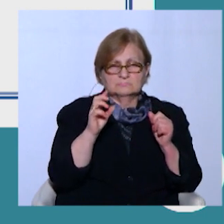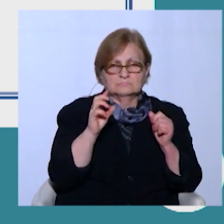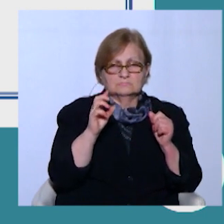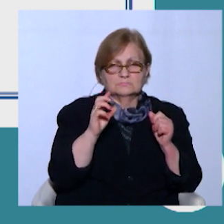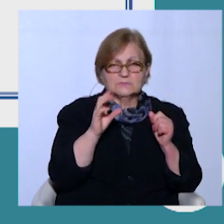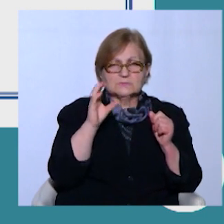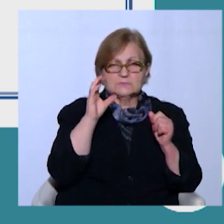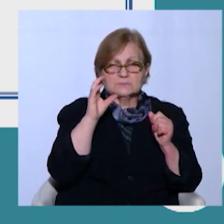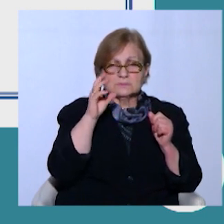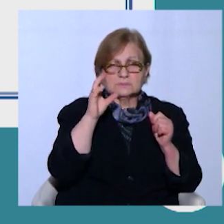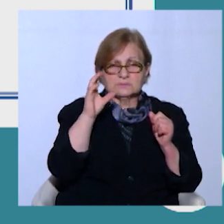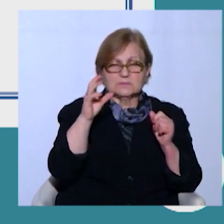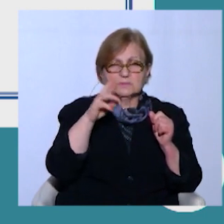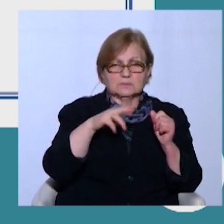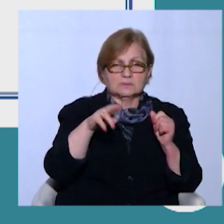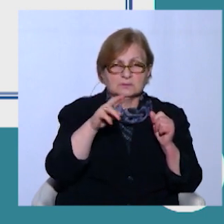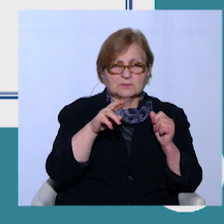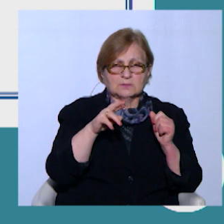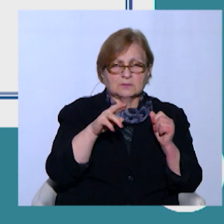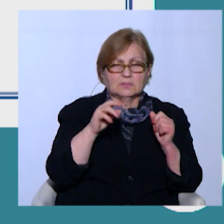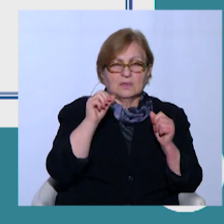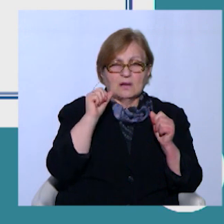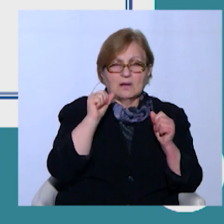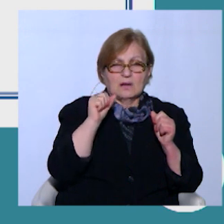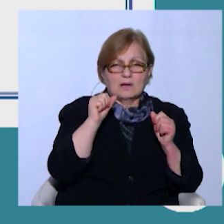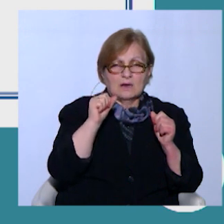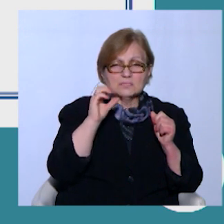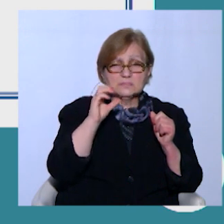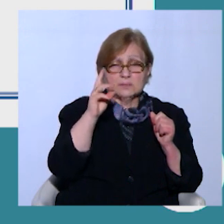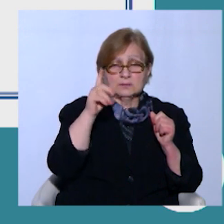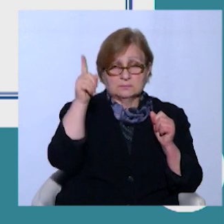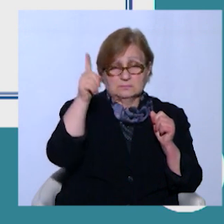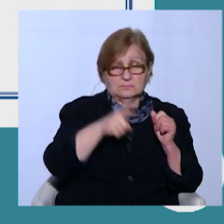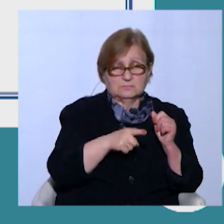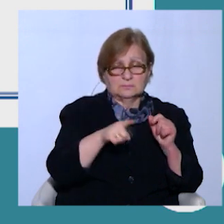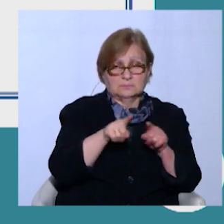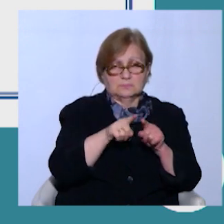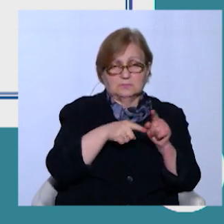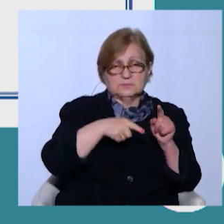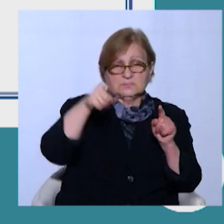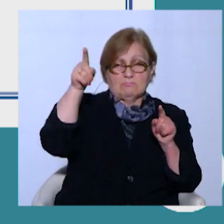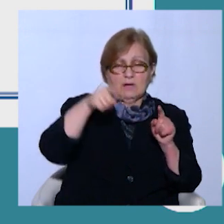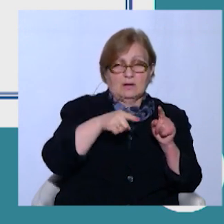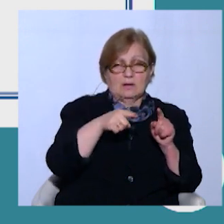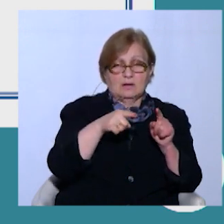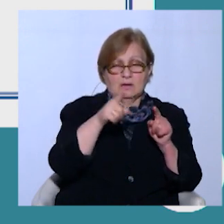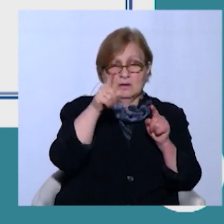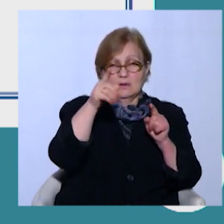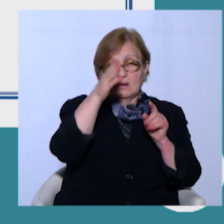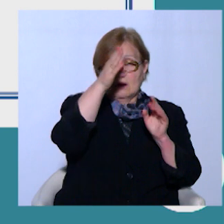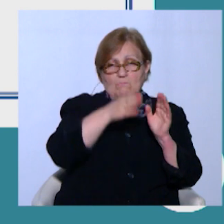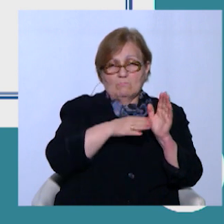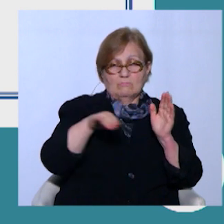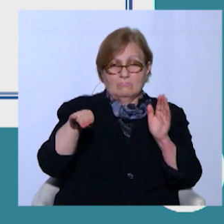CD არის AB გვერდის სიმაღლე, ანუ CD მართობული ABC. და მიზანი რა არის? მართკუთხა